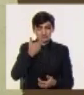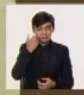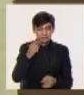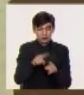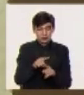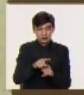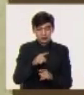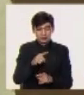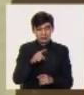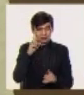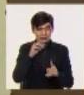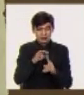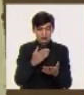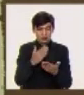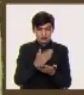табудың тағы бір тәсілі дейді.